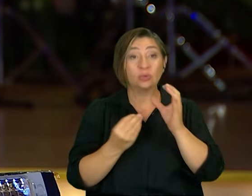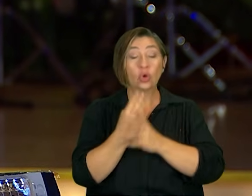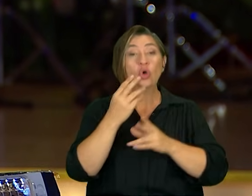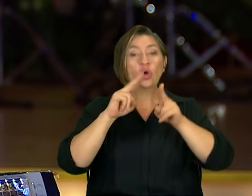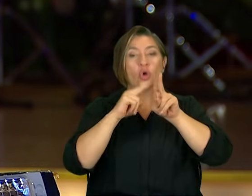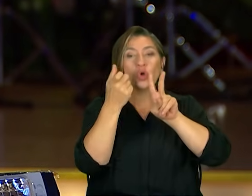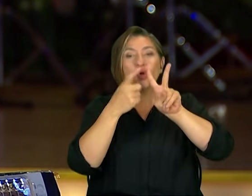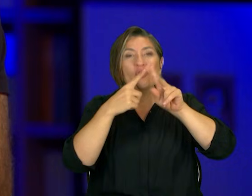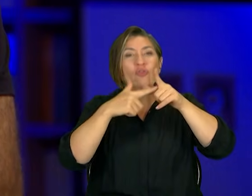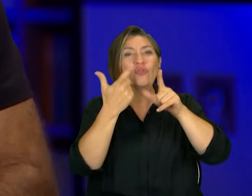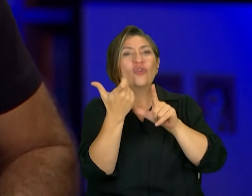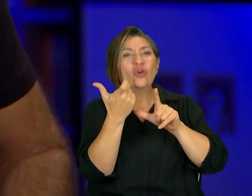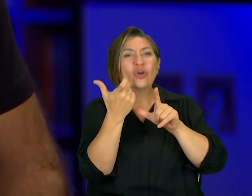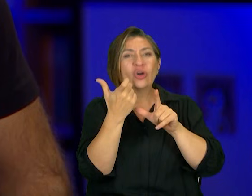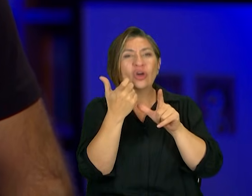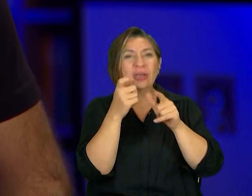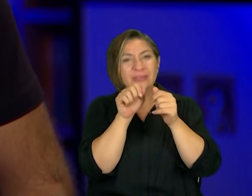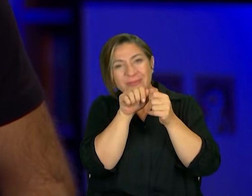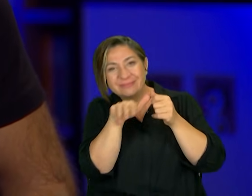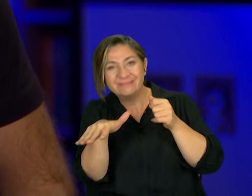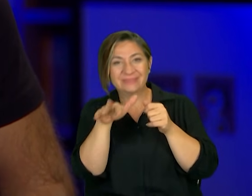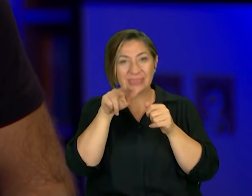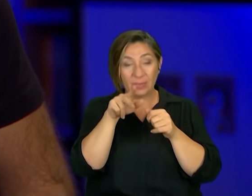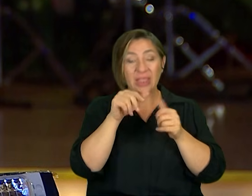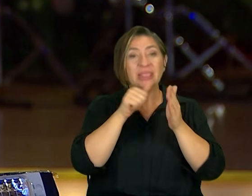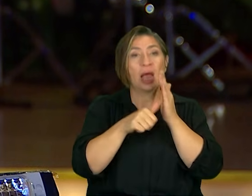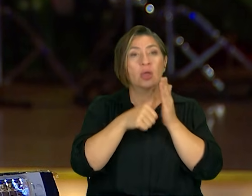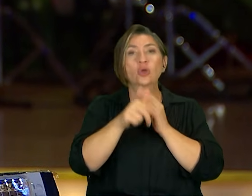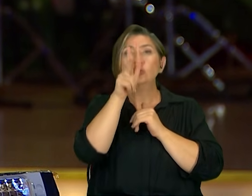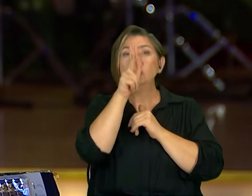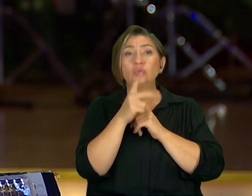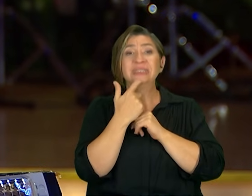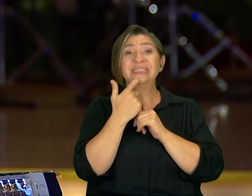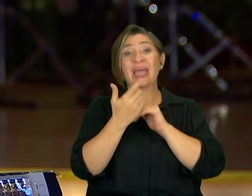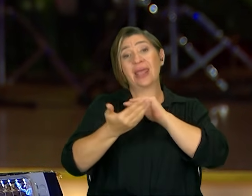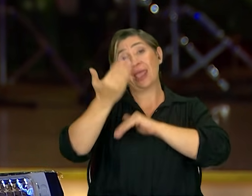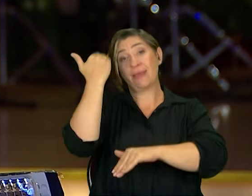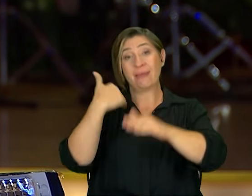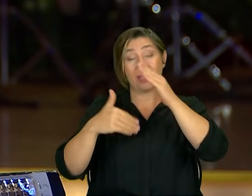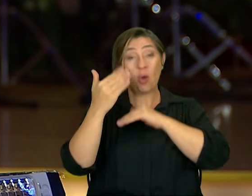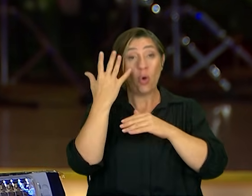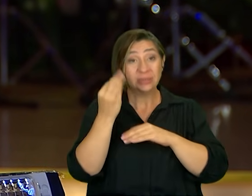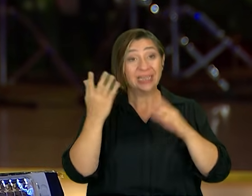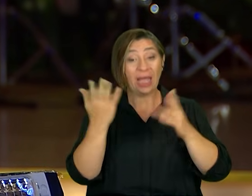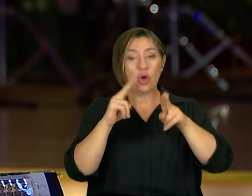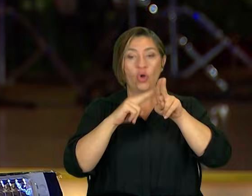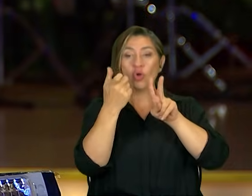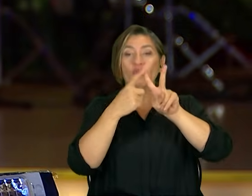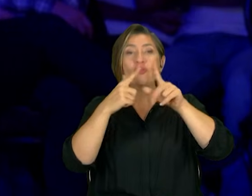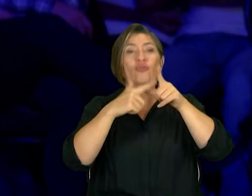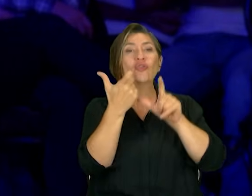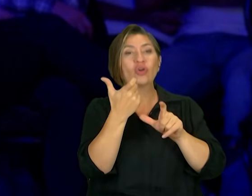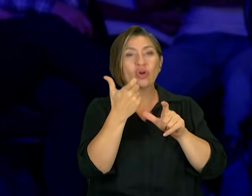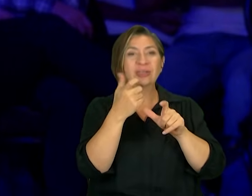evet, Fu stillerinden biri. Tarihi yaklaşık 300 seneye dayansa da diğer kung fu stillerine